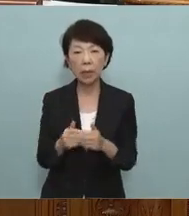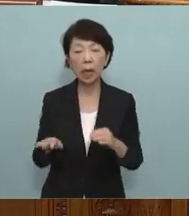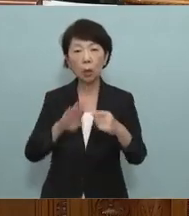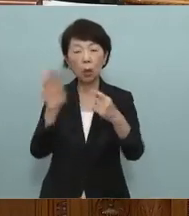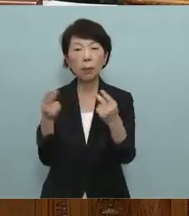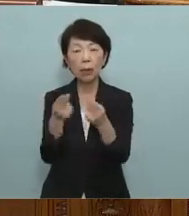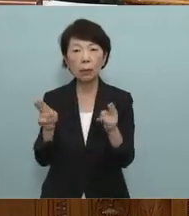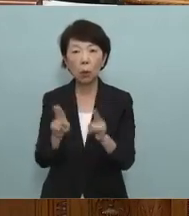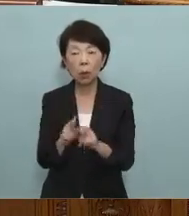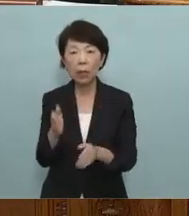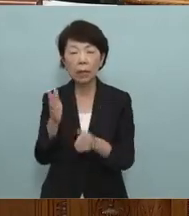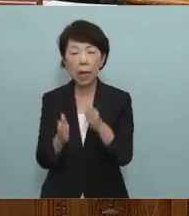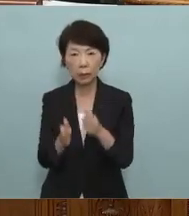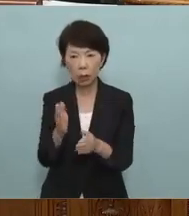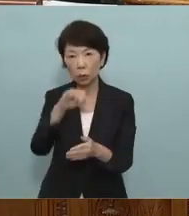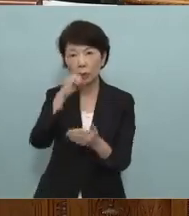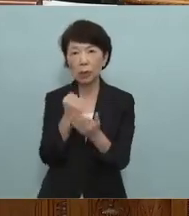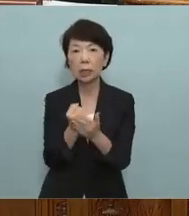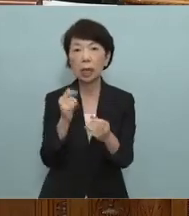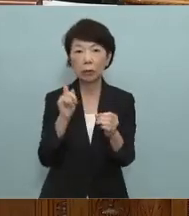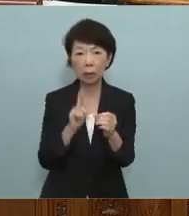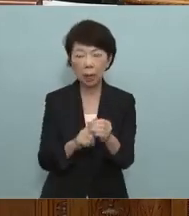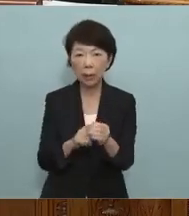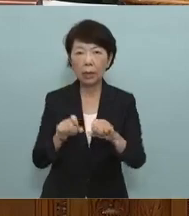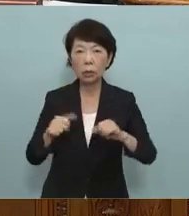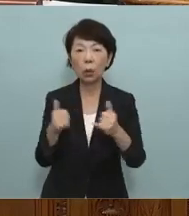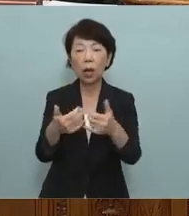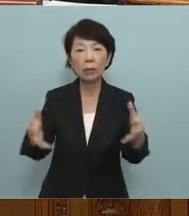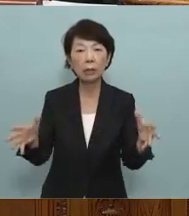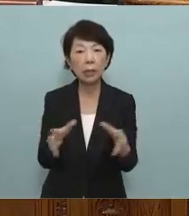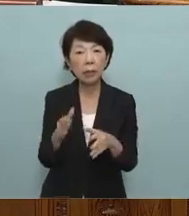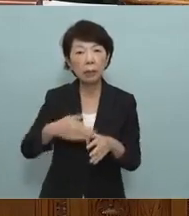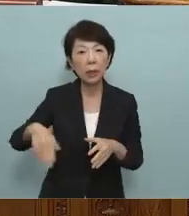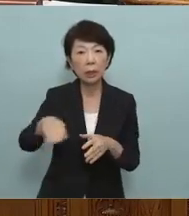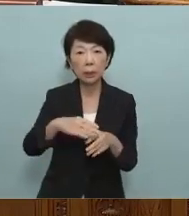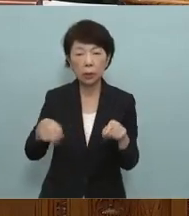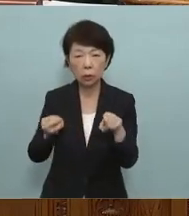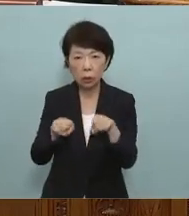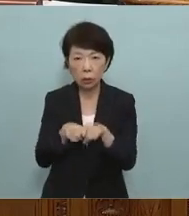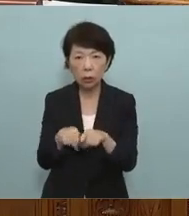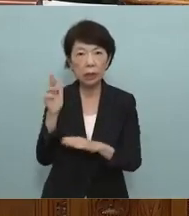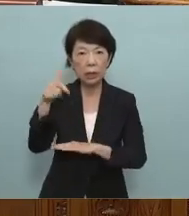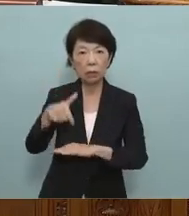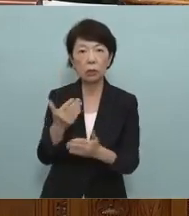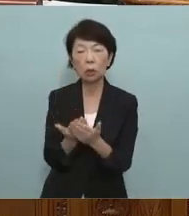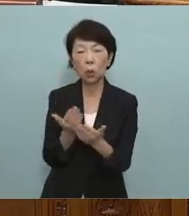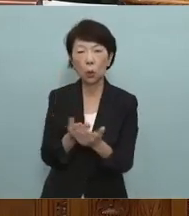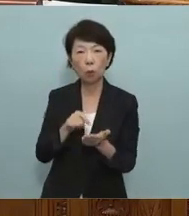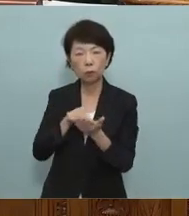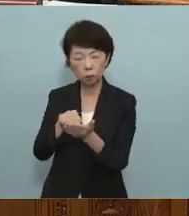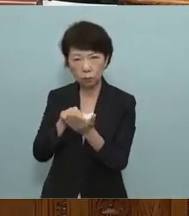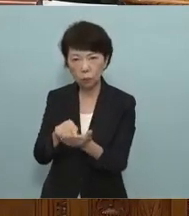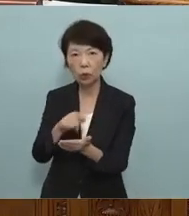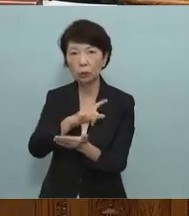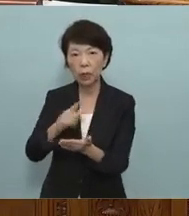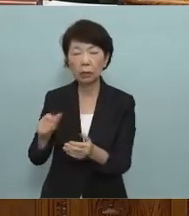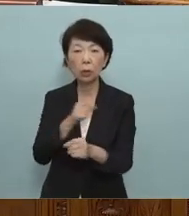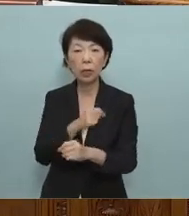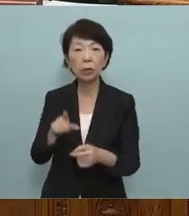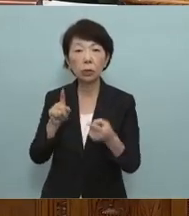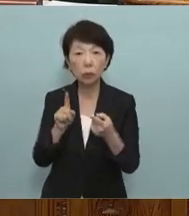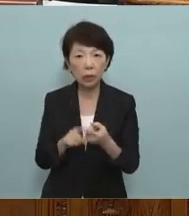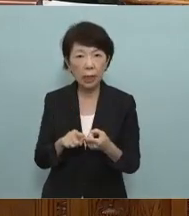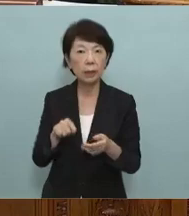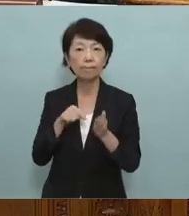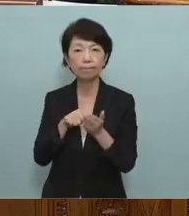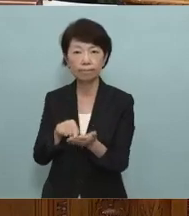党は、サービスの実現に向けて、障害者団体の皆様と共に政府へ要望を行うなど、積極的に訴